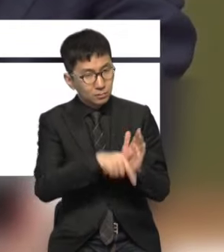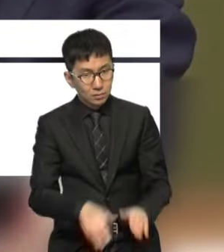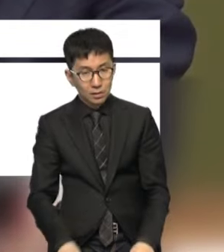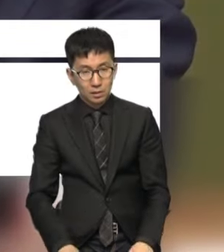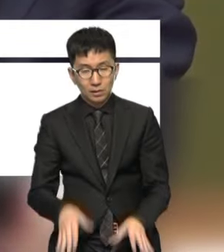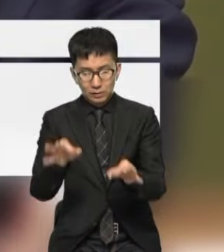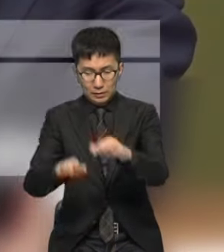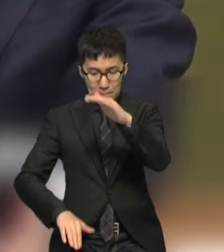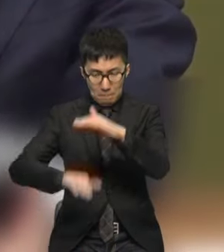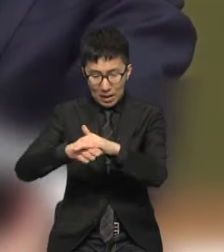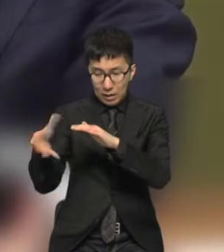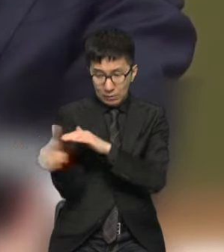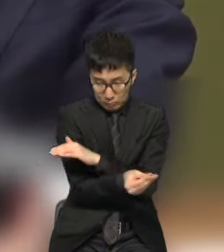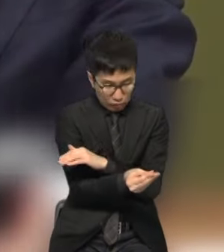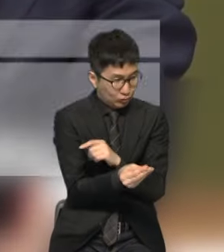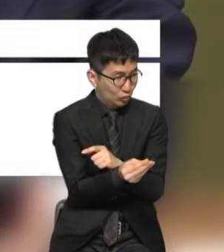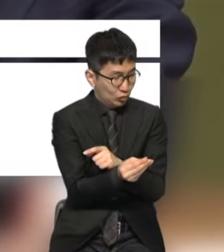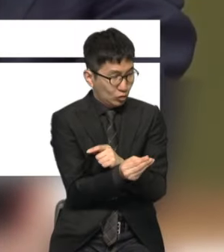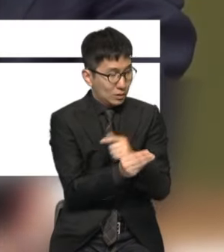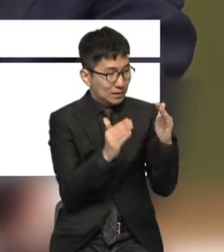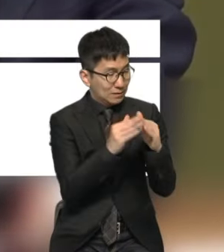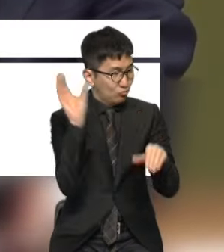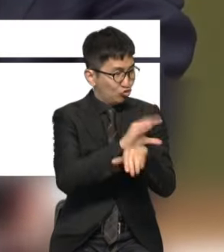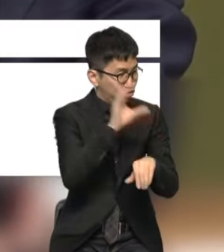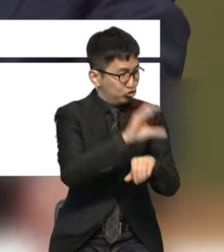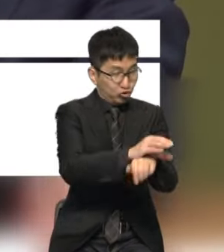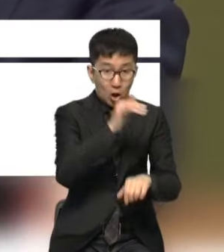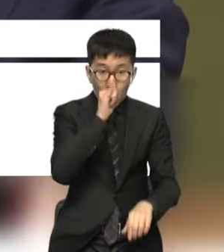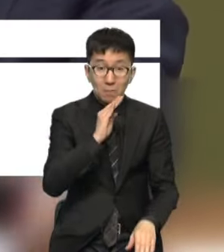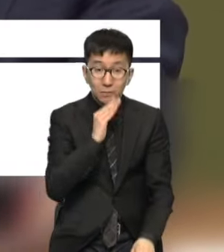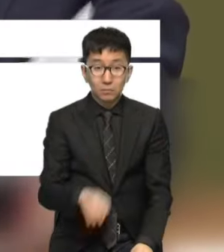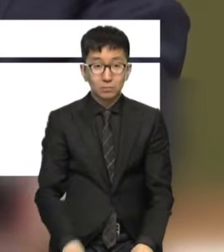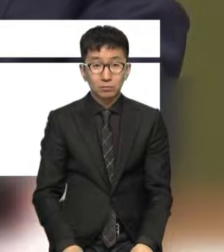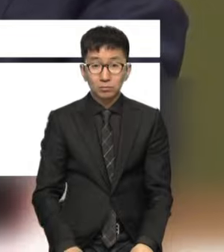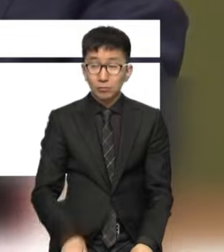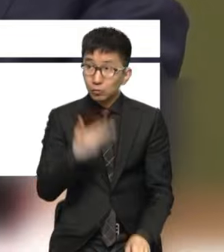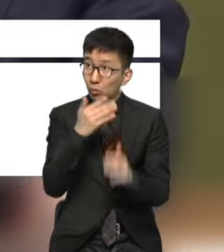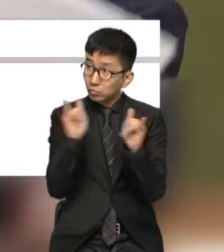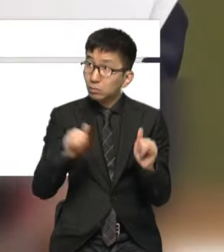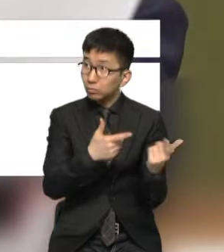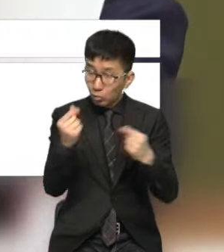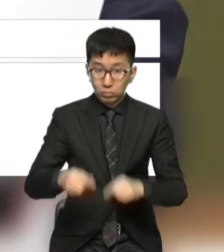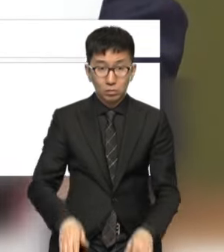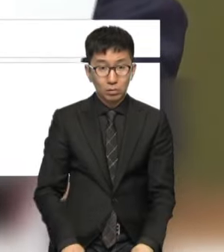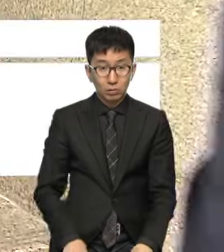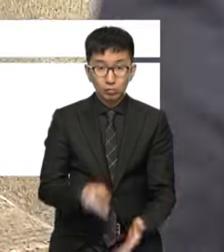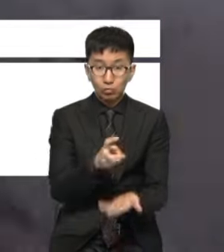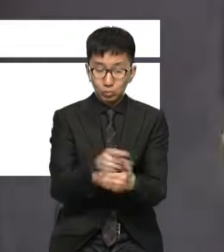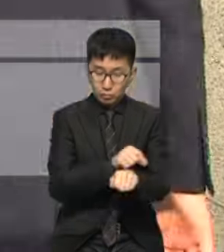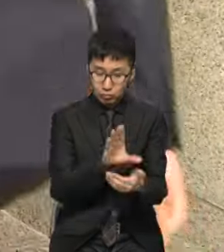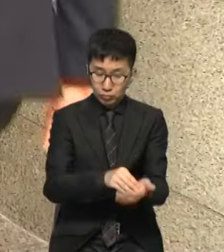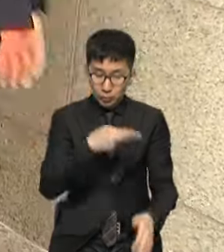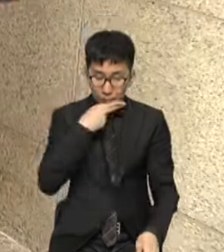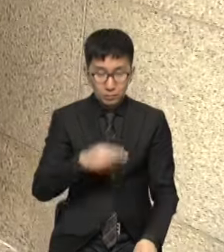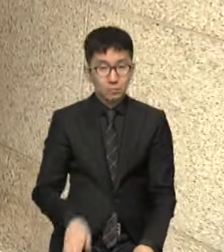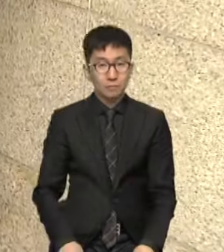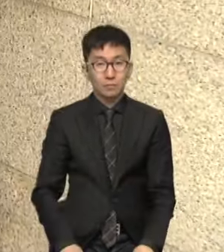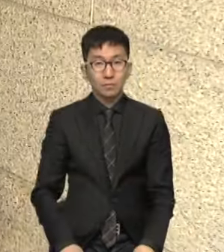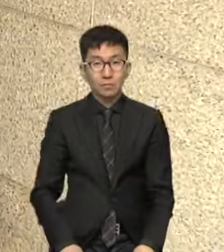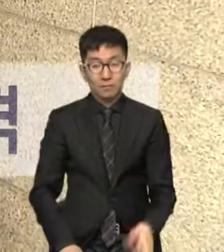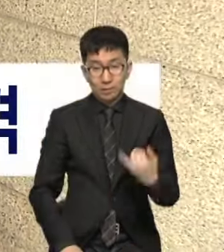갭투자라고 하는 거 아닌가요? 영끌 갭투자 젊은이들 많이 하잖아요. 그 규정에 문제 없는 거 가지고 문제 삼으면 안 공교롭게도 되죠. 성수동에 공